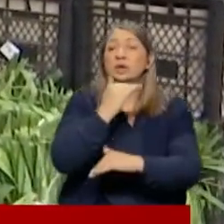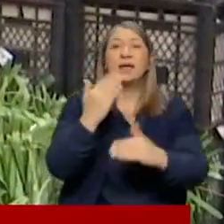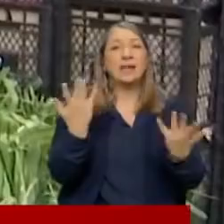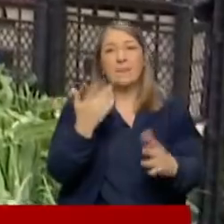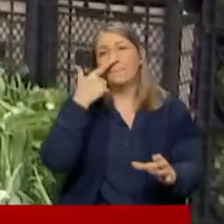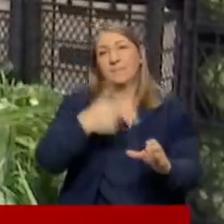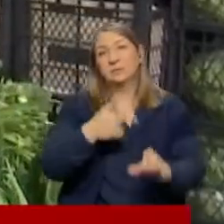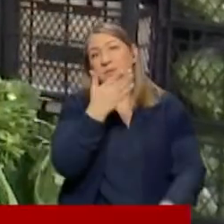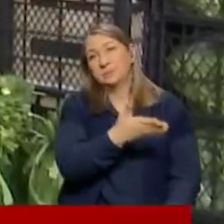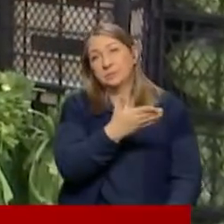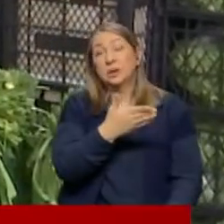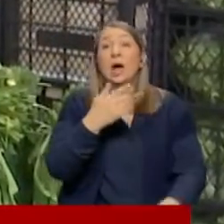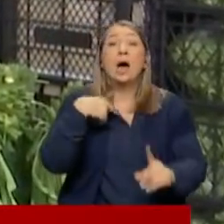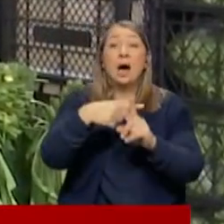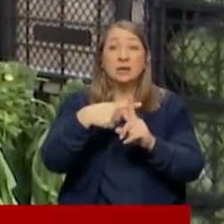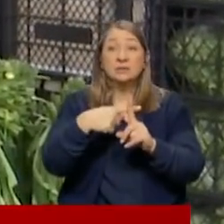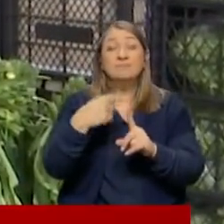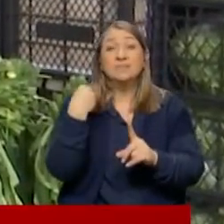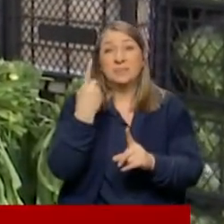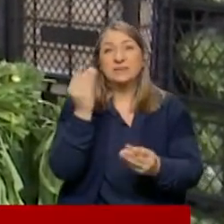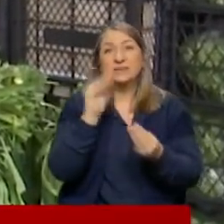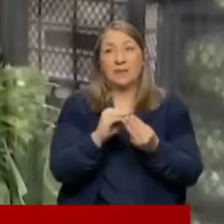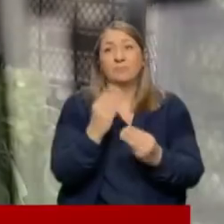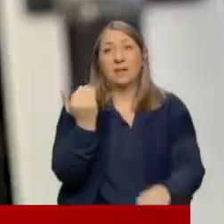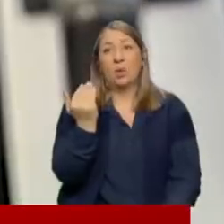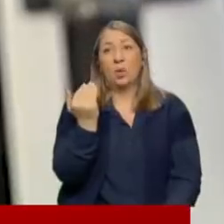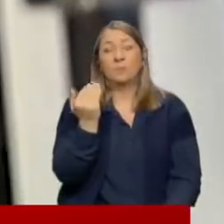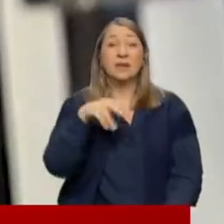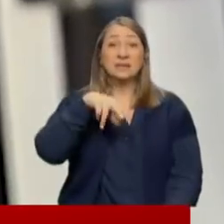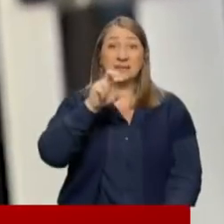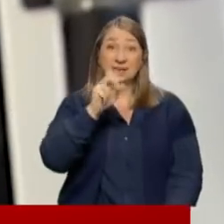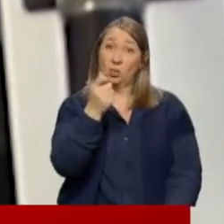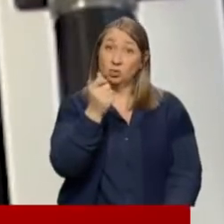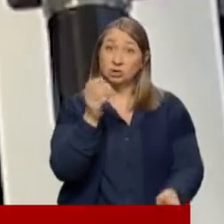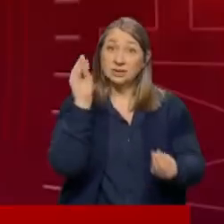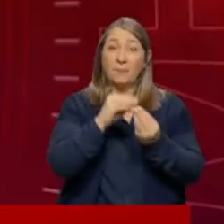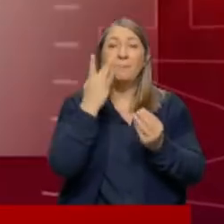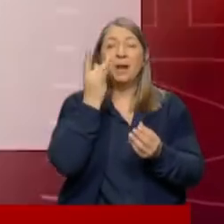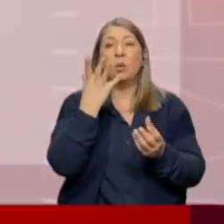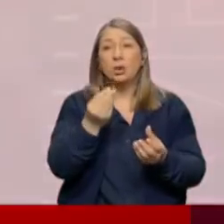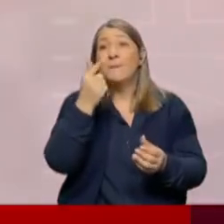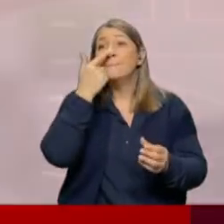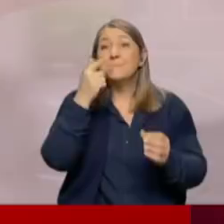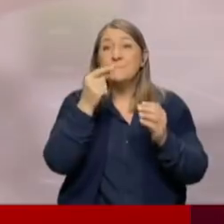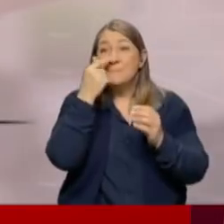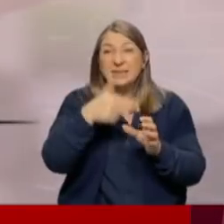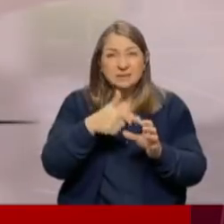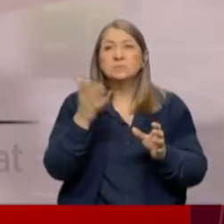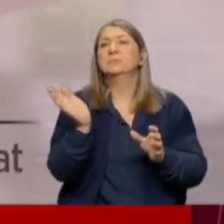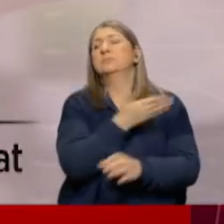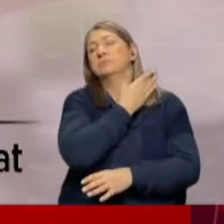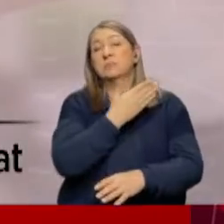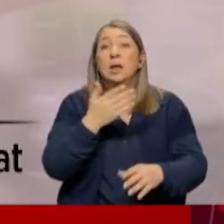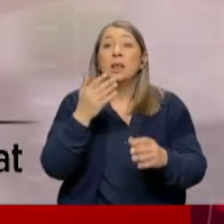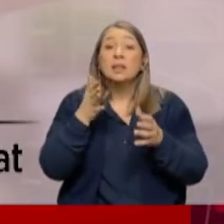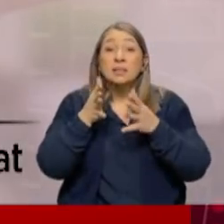kalemse mazot ve üstelik yeni bir zam daha kapıda. 80 kuruşluk artış belli oldu. Benzini de solladı. Üretimin ve